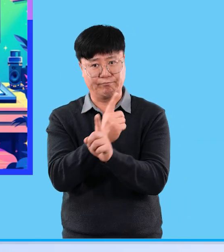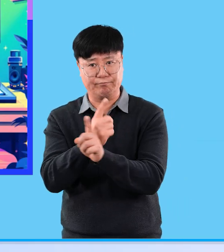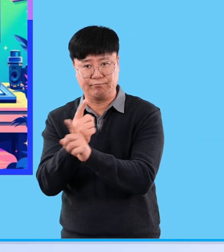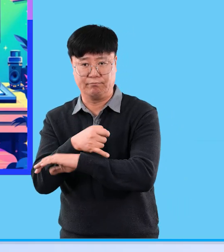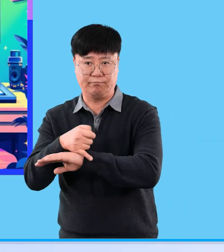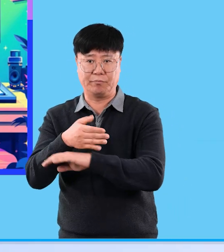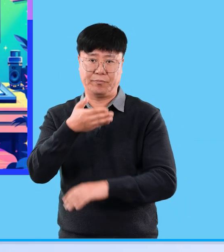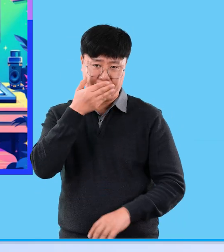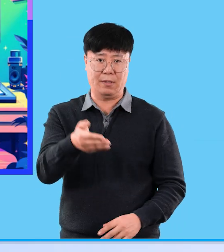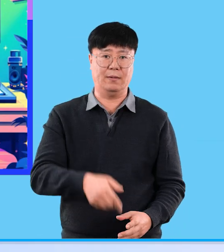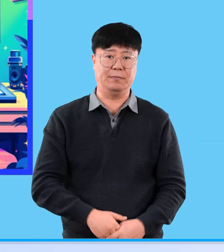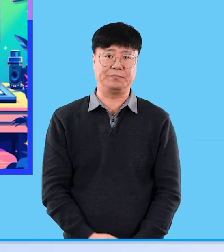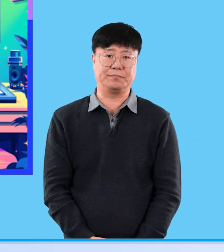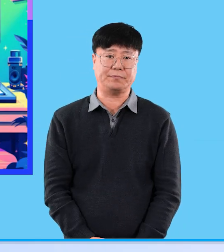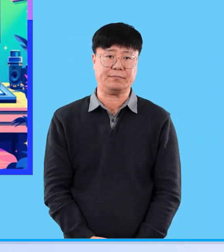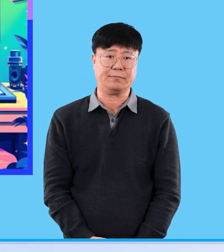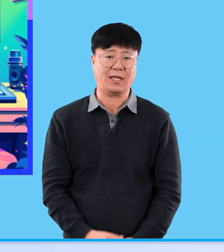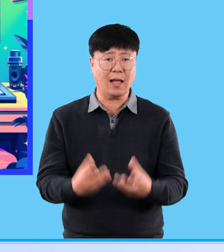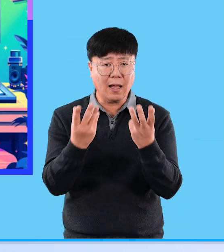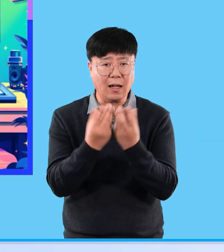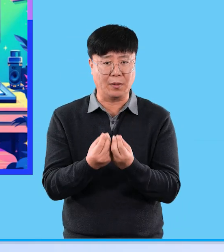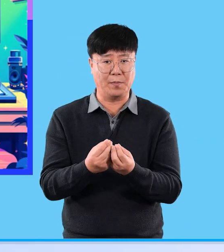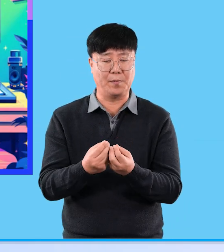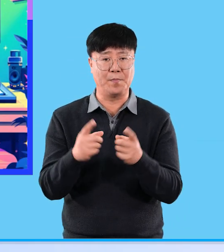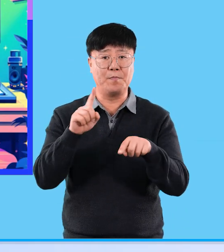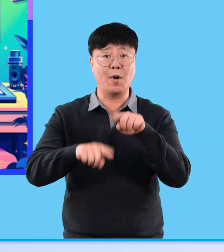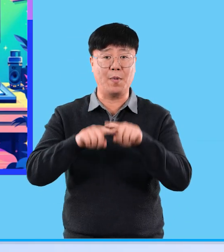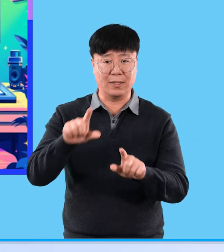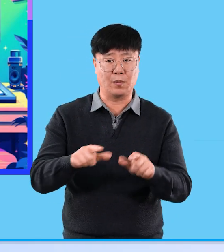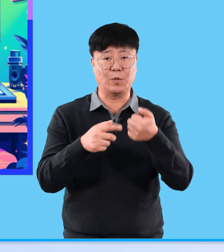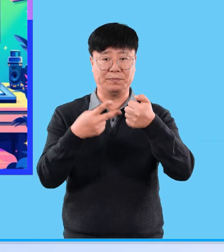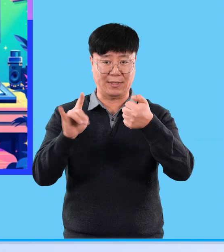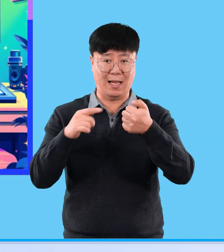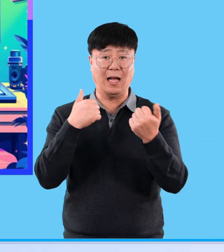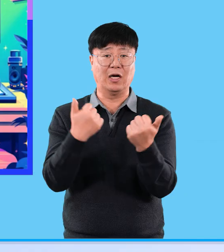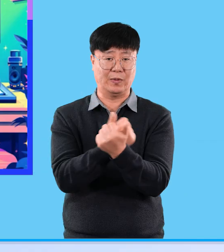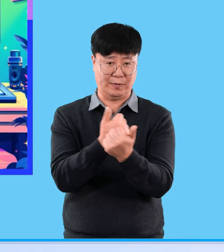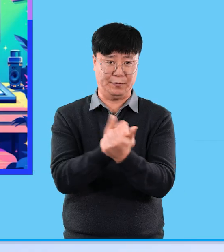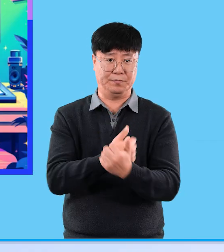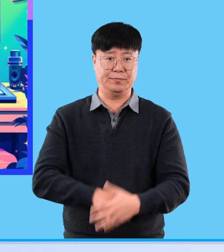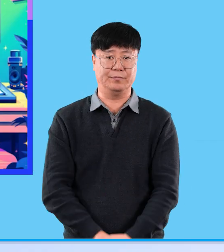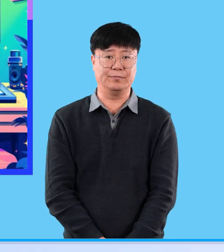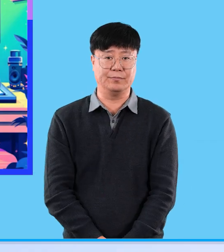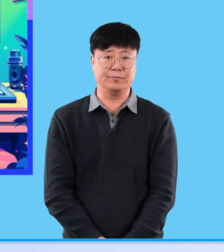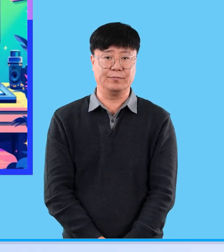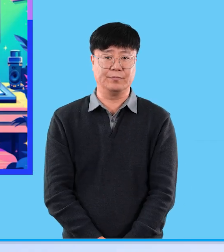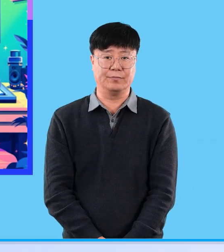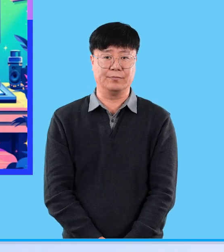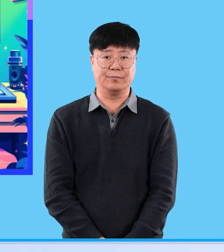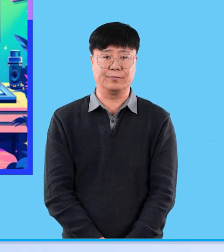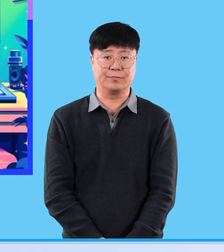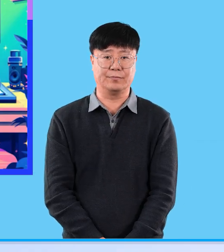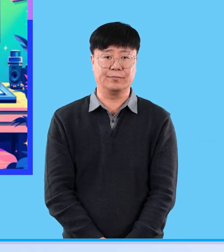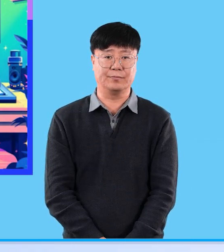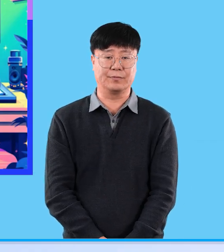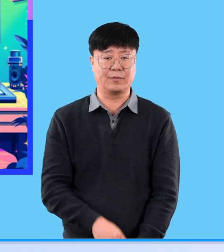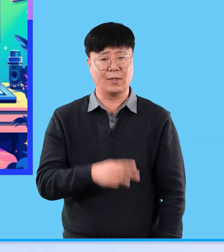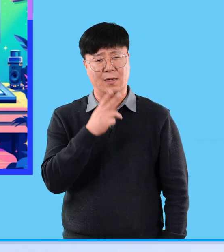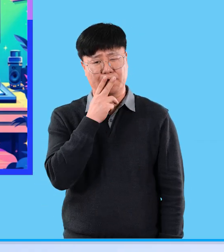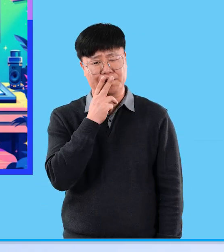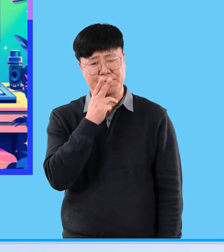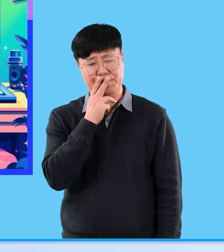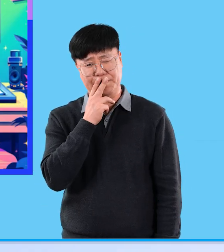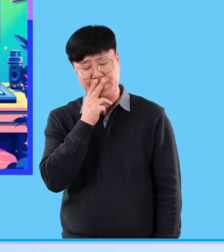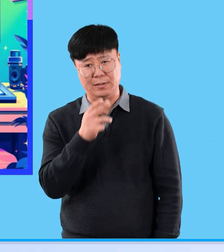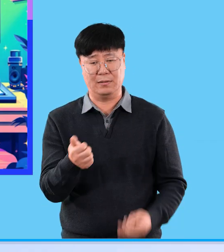목소리 디자인이 가능한데요. 예를 들어서 목포에 사는 50대 아저씨가 담배도